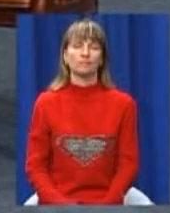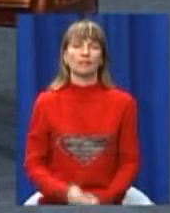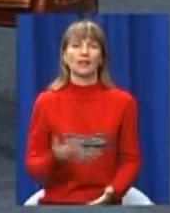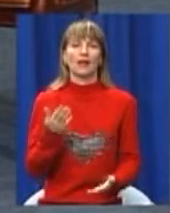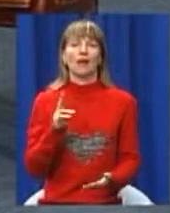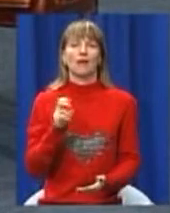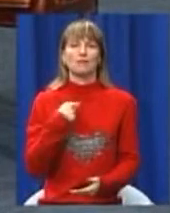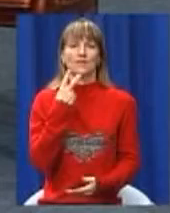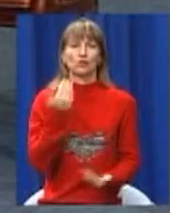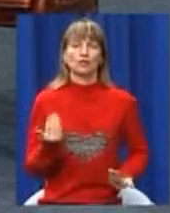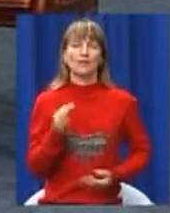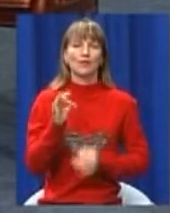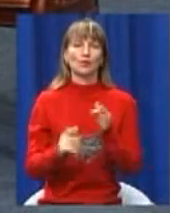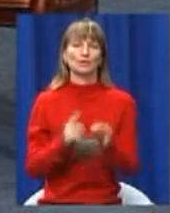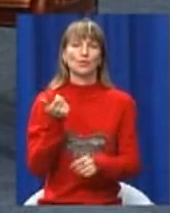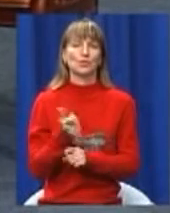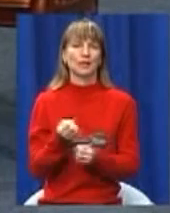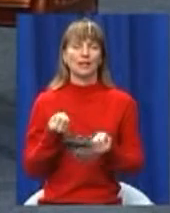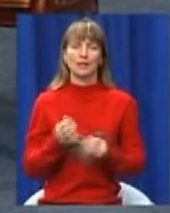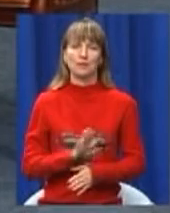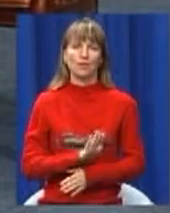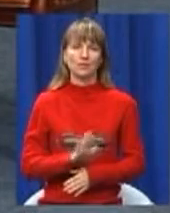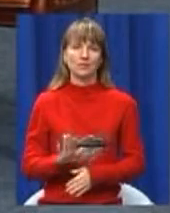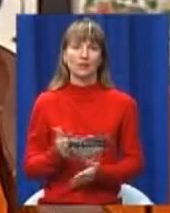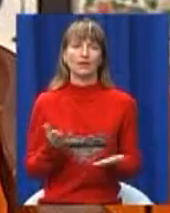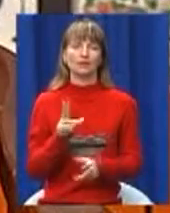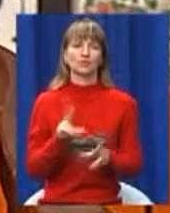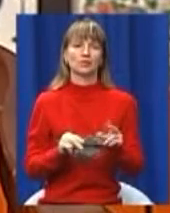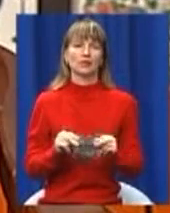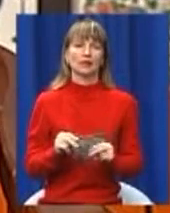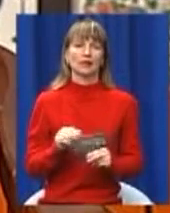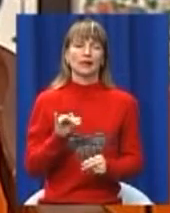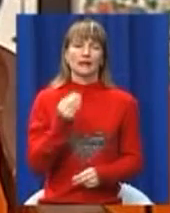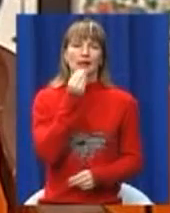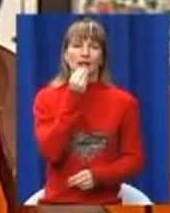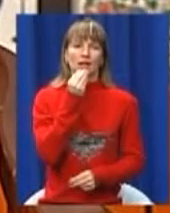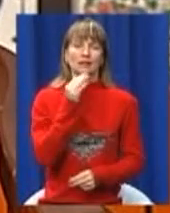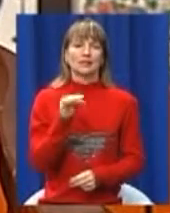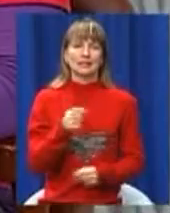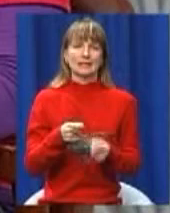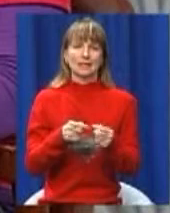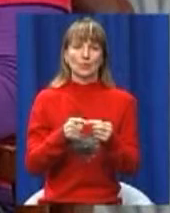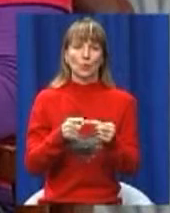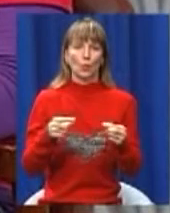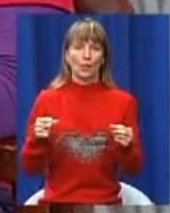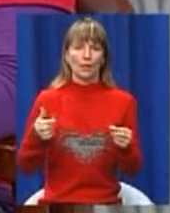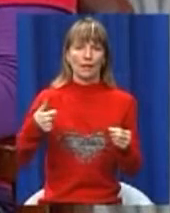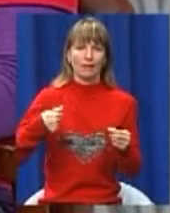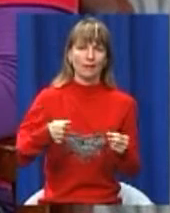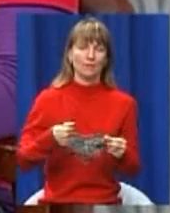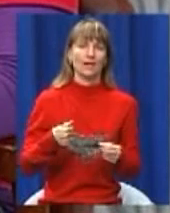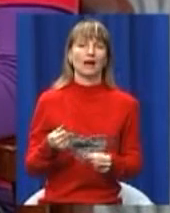Як ми бачимо, життя в космосі дуже таки непросте, так, як ти вважаєш? І харчуватися із тюбиків, і взагалі